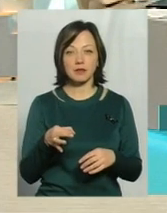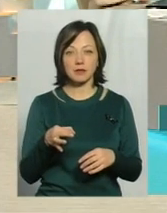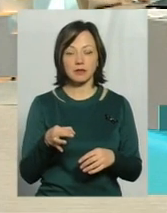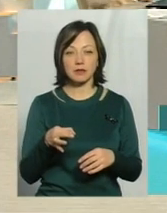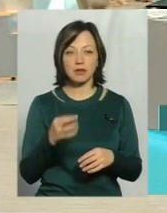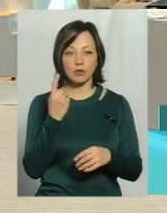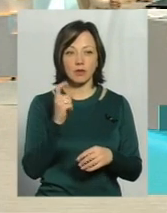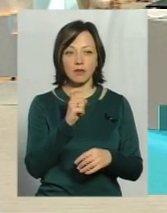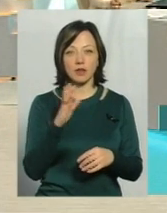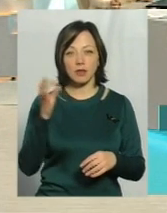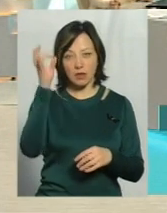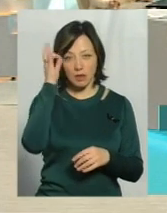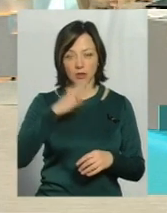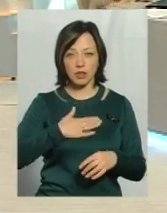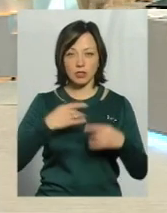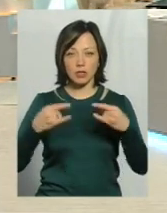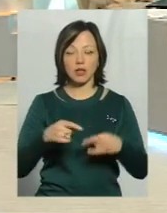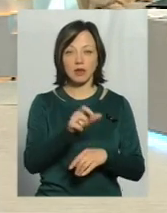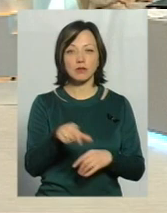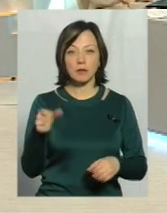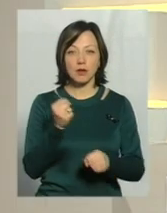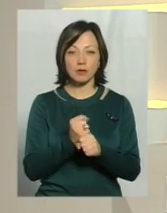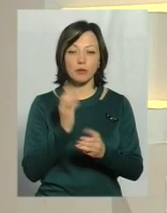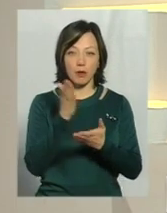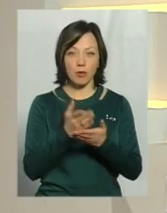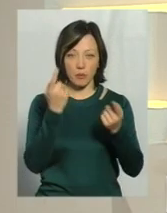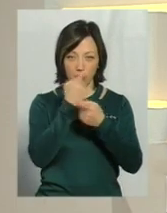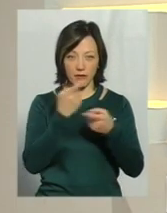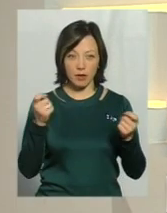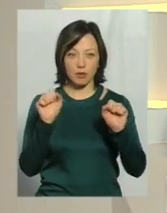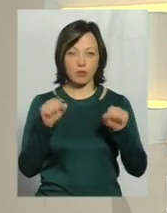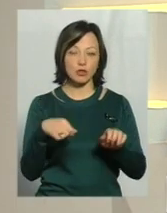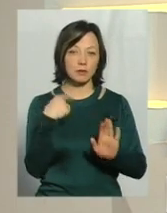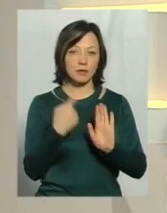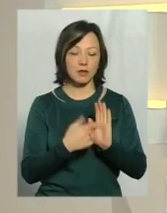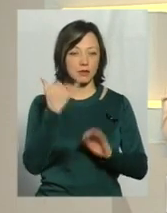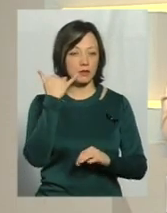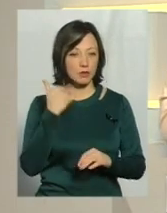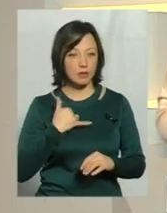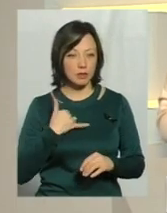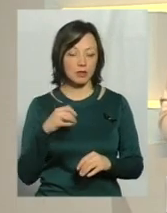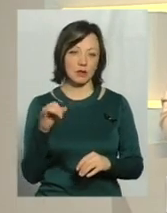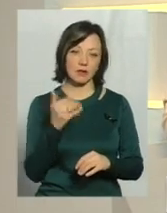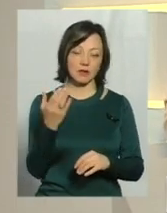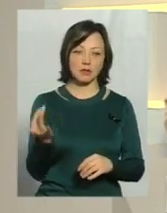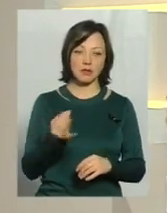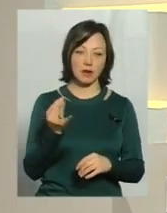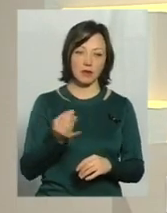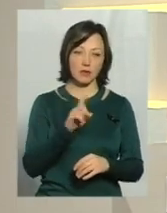Які заходи потрібно робити? Я вас переб'ю на хвилиночку. Я хочу нагадати нашим телеглядачам, що ми працюємо в прямому ефірі, тому можете ставити і свої питання, які вас цікавлять, за номерами